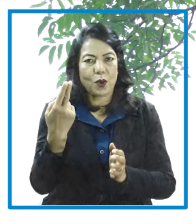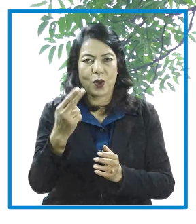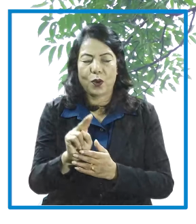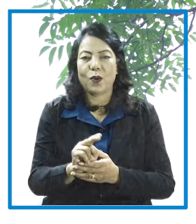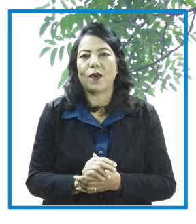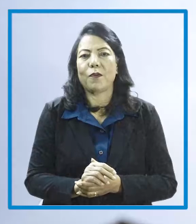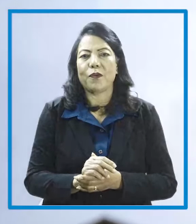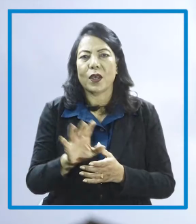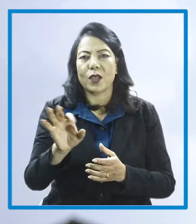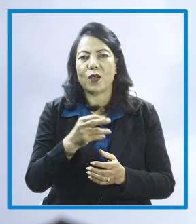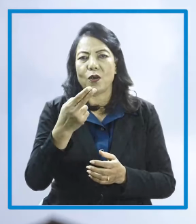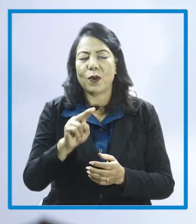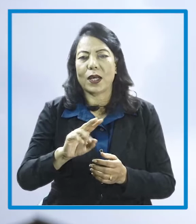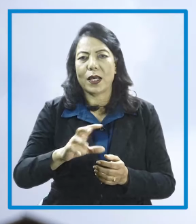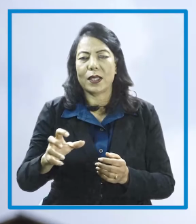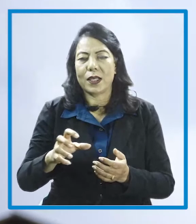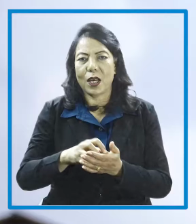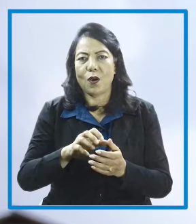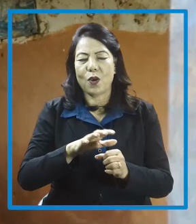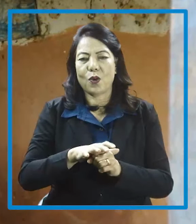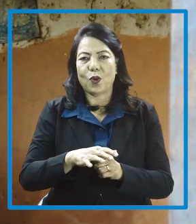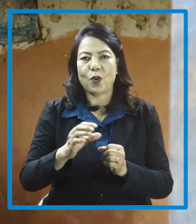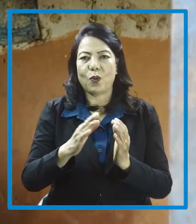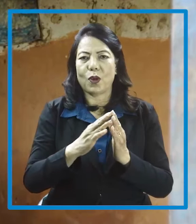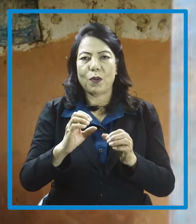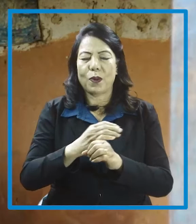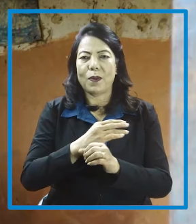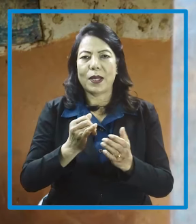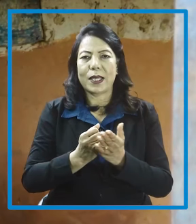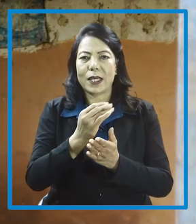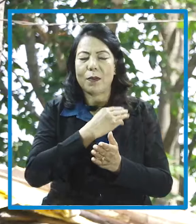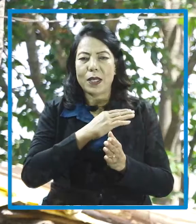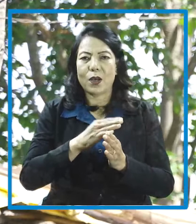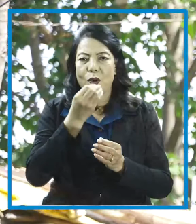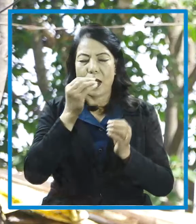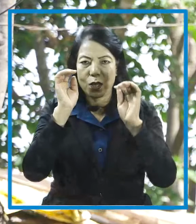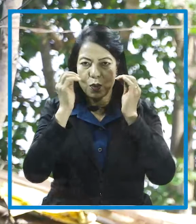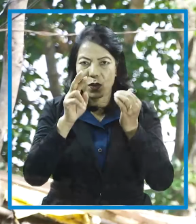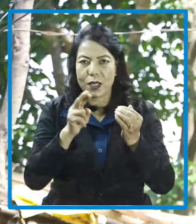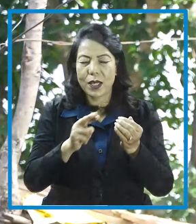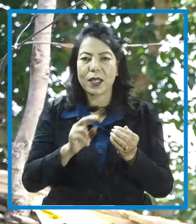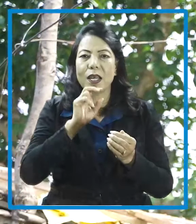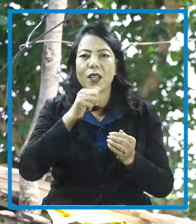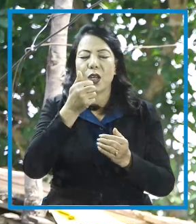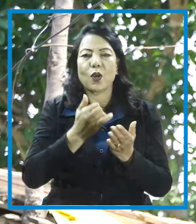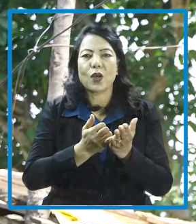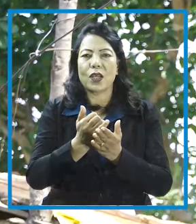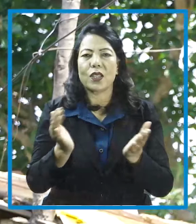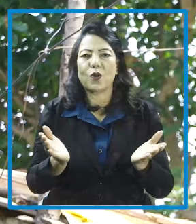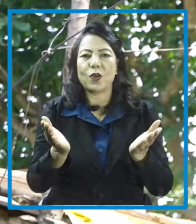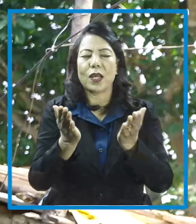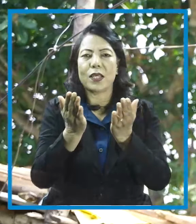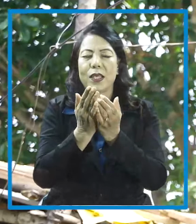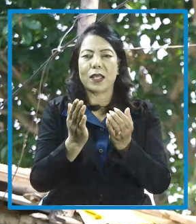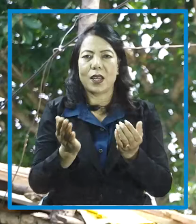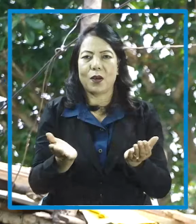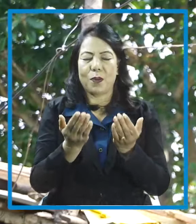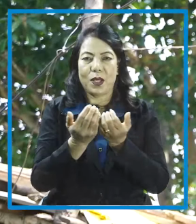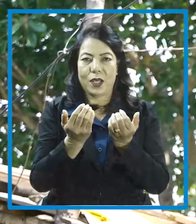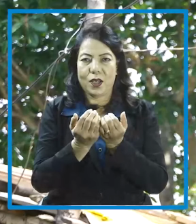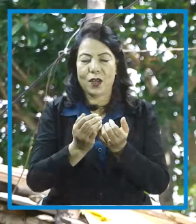बढाएको थियो। छनौट भएका स्थानका भूकम्प प्रभावित किसानहरूको खाद्य सुरक्षा तथा दिगो कृषि